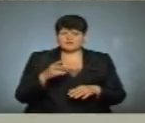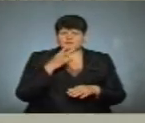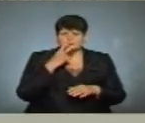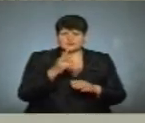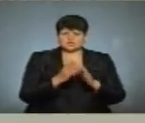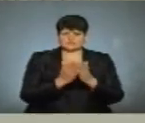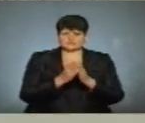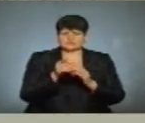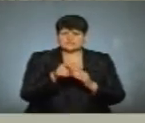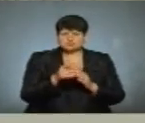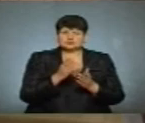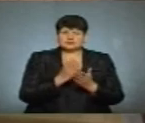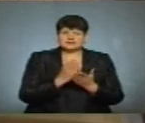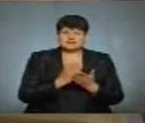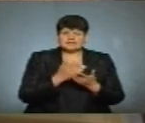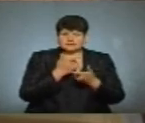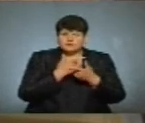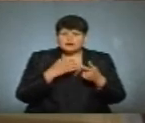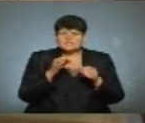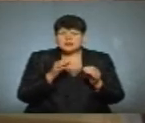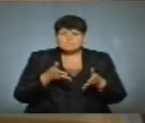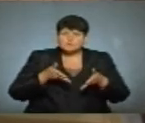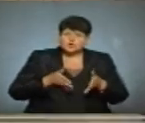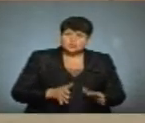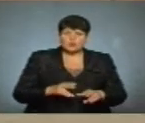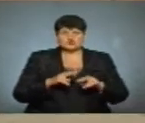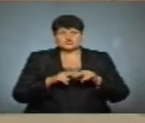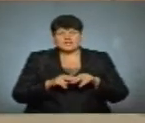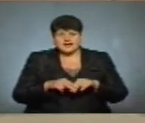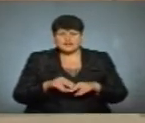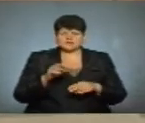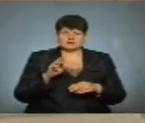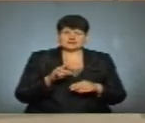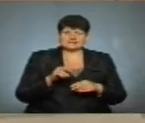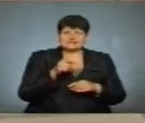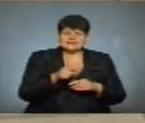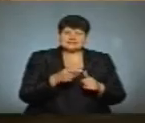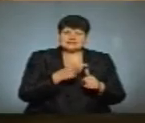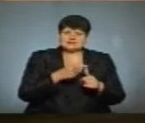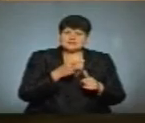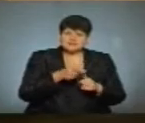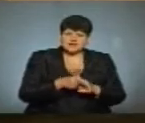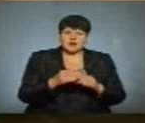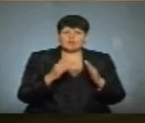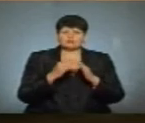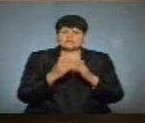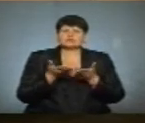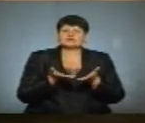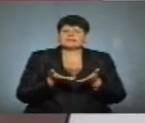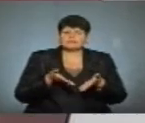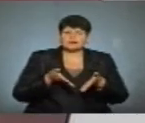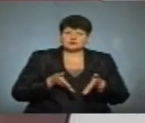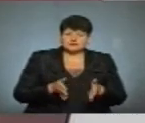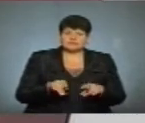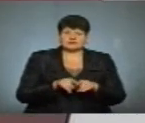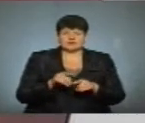метричну книгу. В ній є інформація про народження та хрещення Слави Стецько, її церковне ім'я, будинок, де вона народилася, а